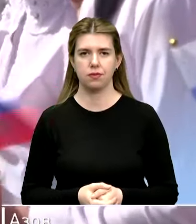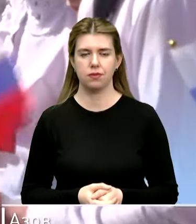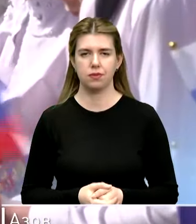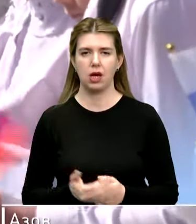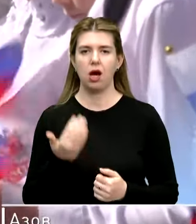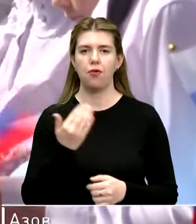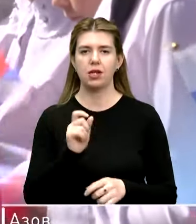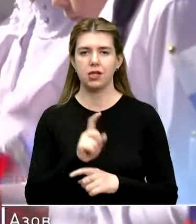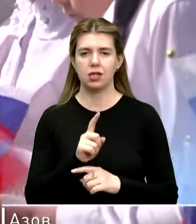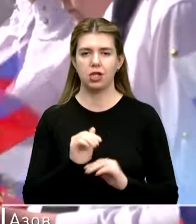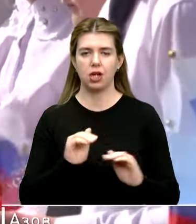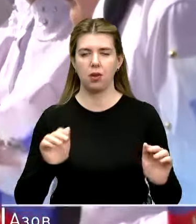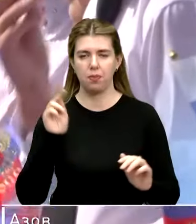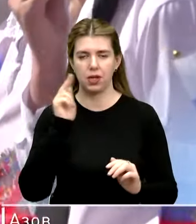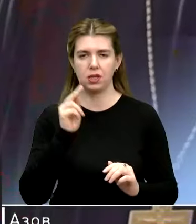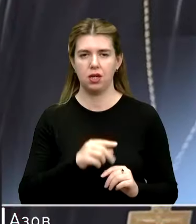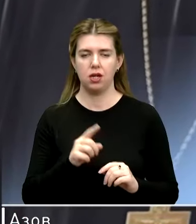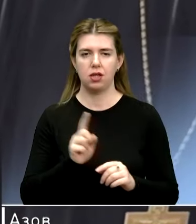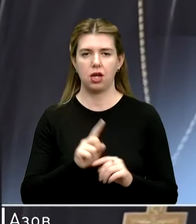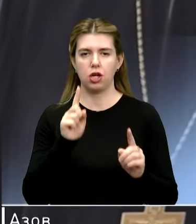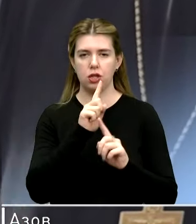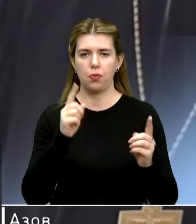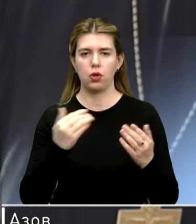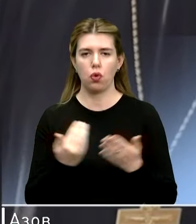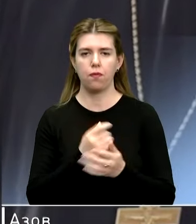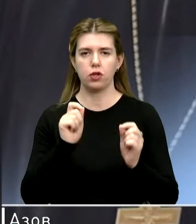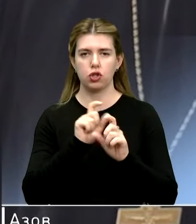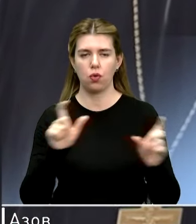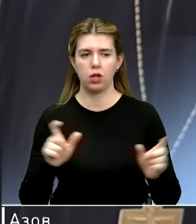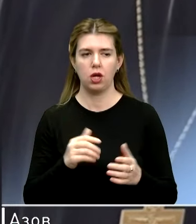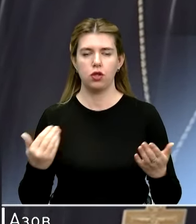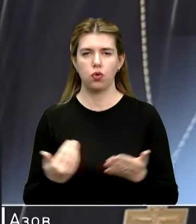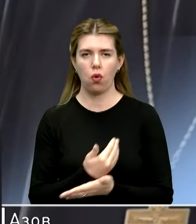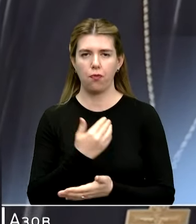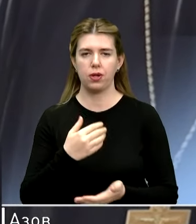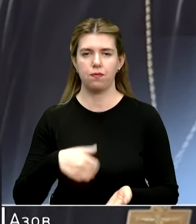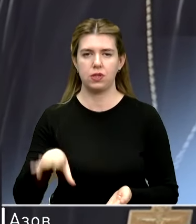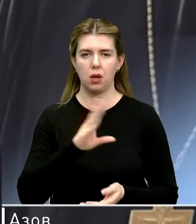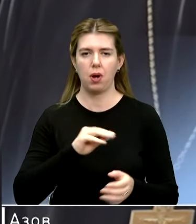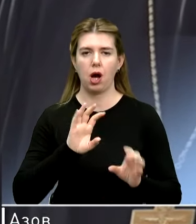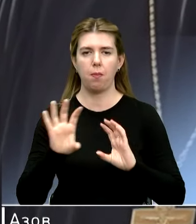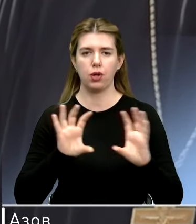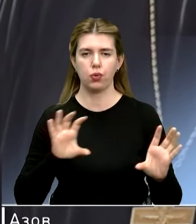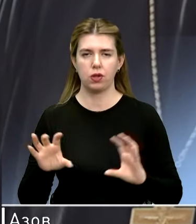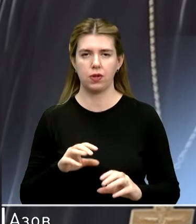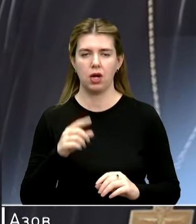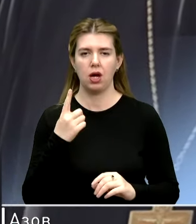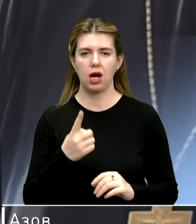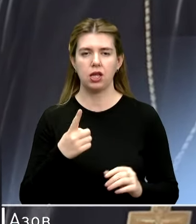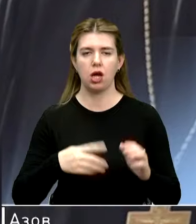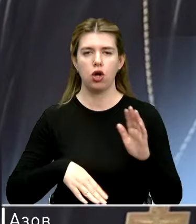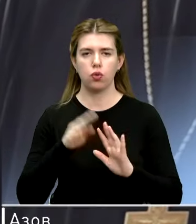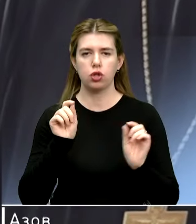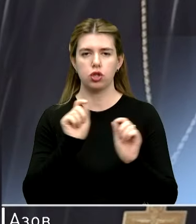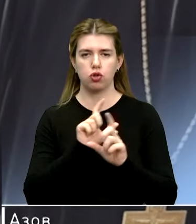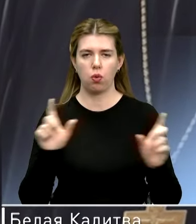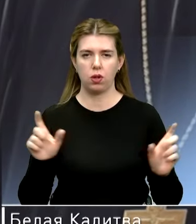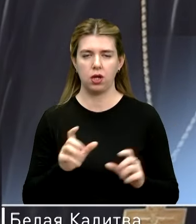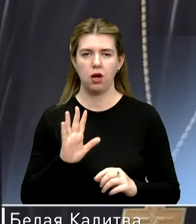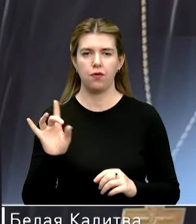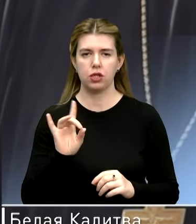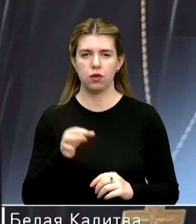Ваша задача, ребята, в этой уникальной новой школе с современным оборудованием, это одна из лучших школ